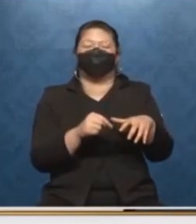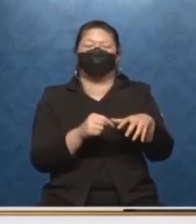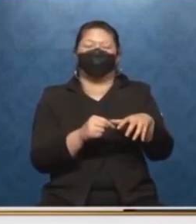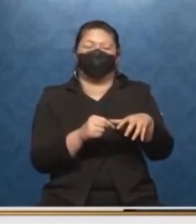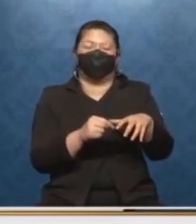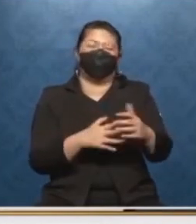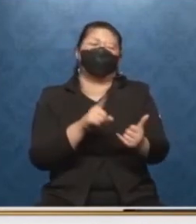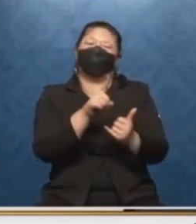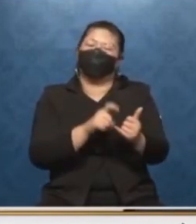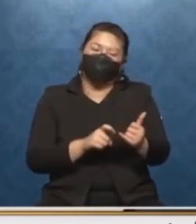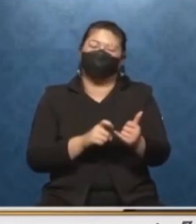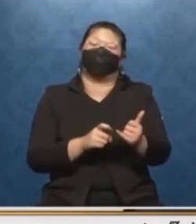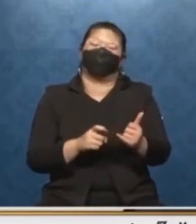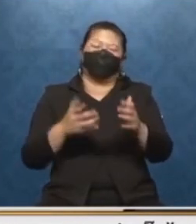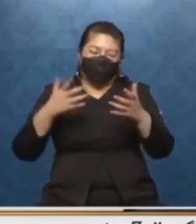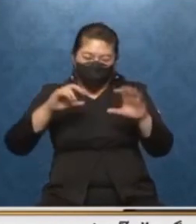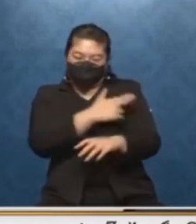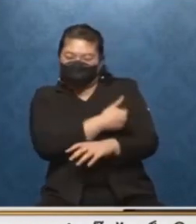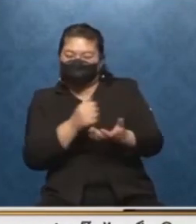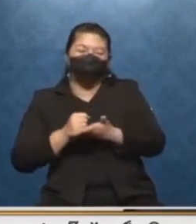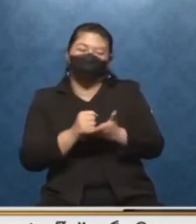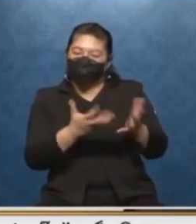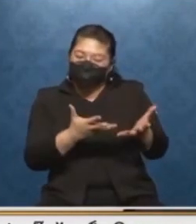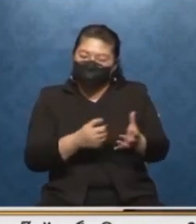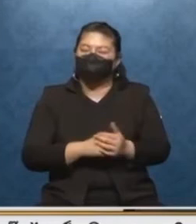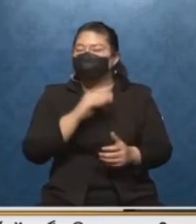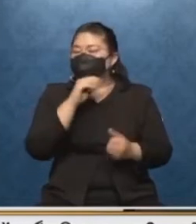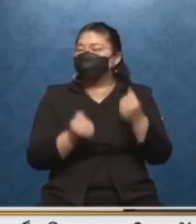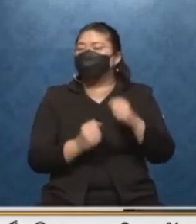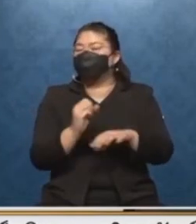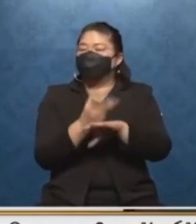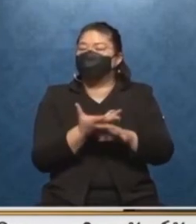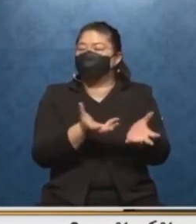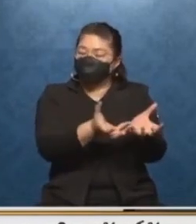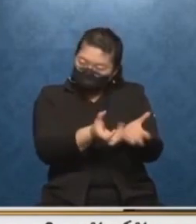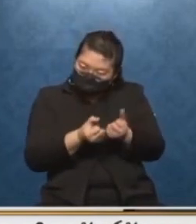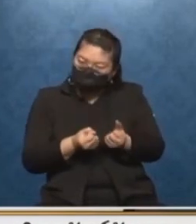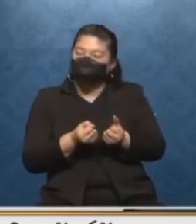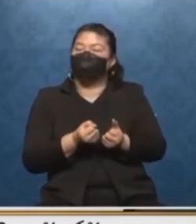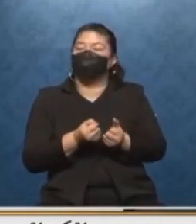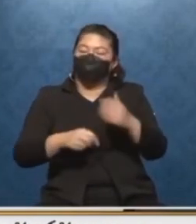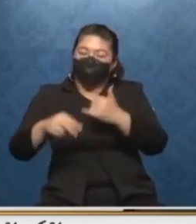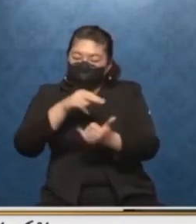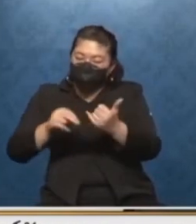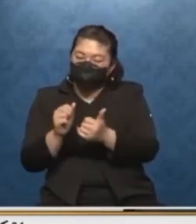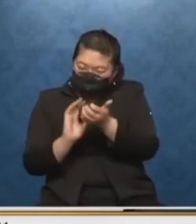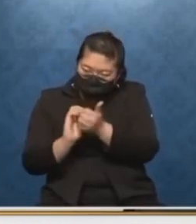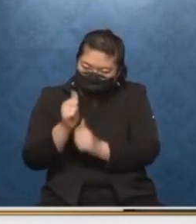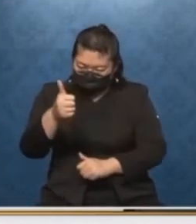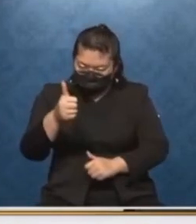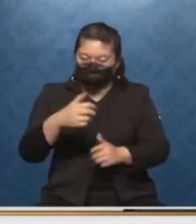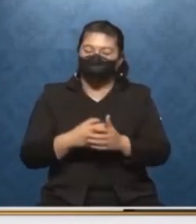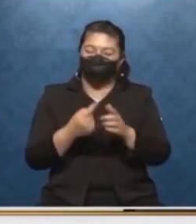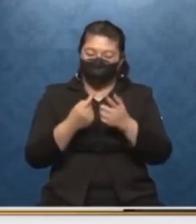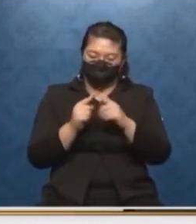อยกครอบคัวได้อีระยาวเวลาหนึก็ตามถ้ารพยาบลมารับตัวทันตอนนี้ประชาชนต้การวคซิเปอย่าง